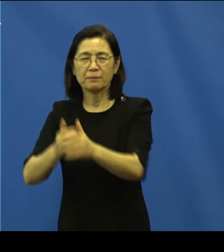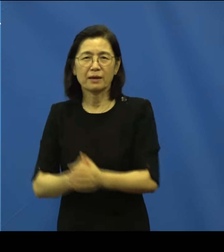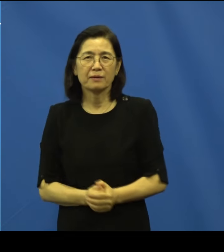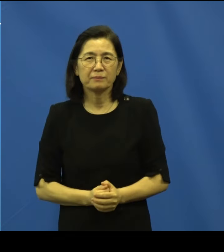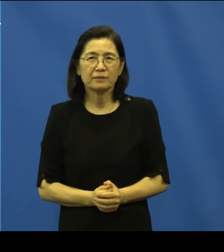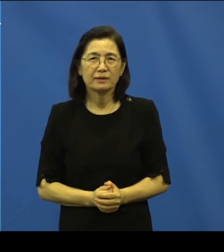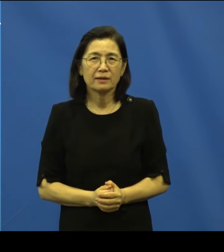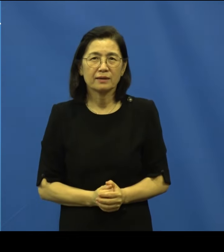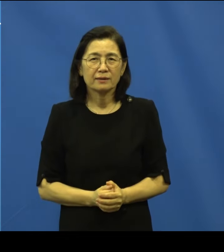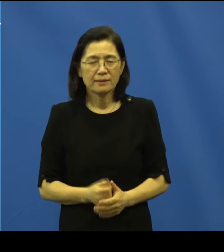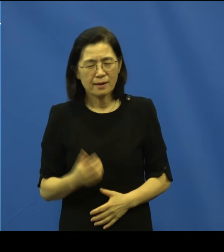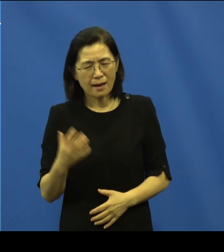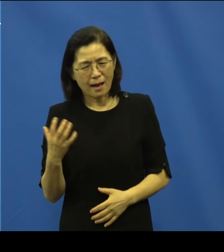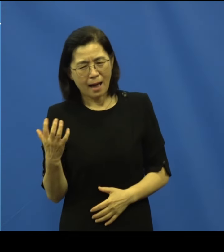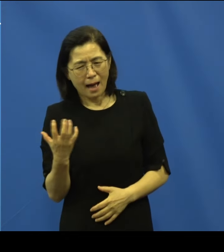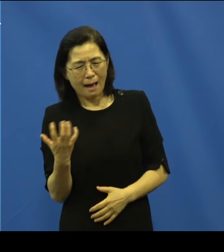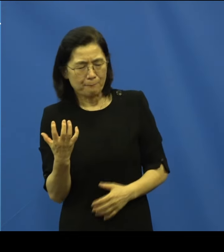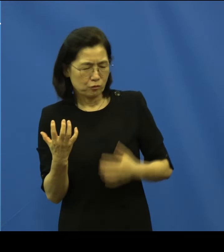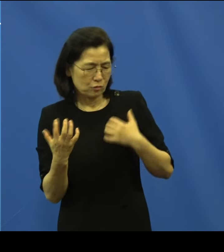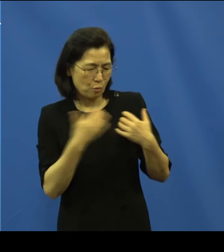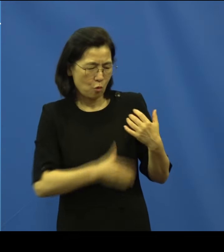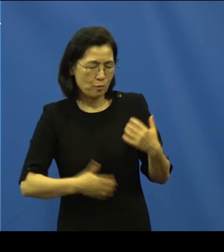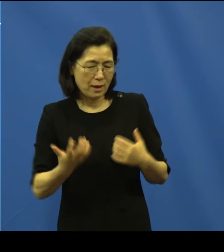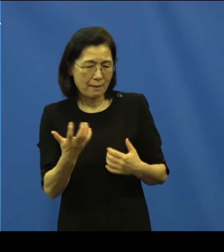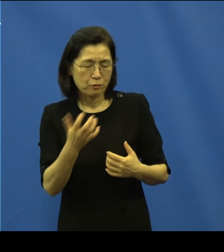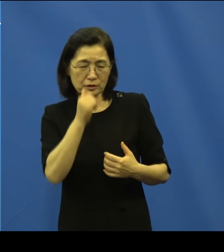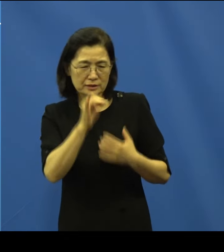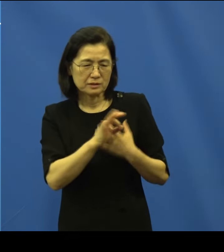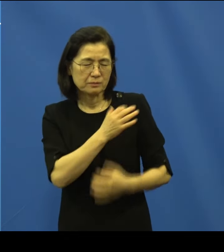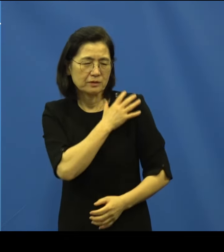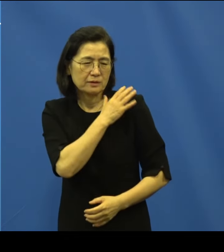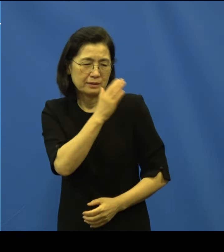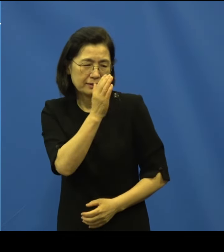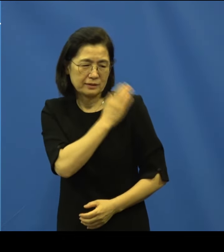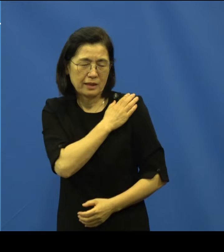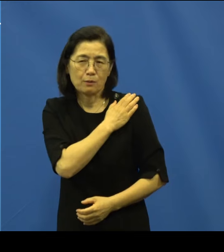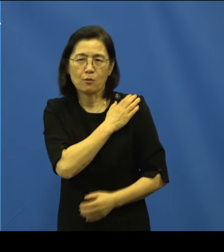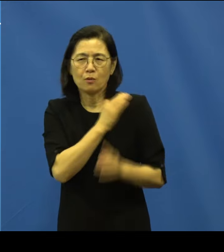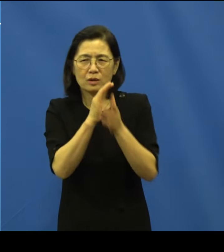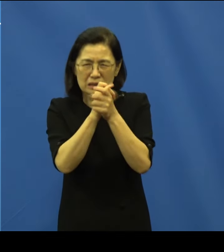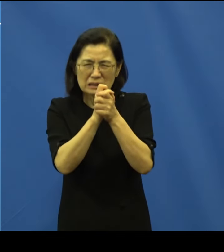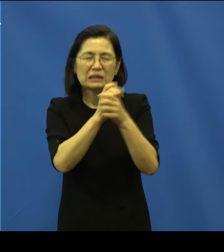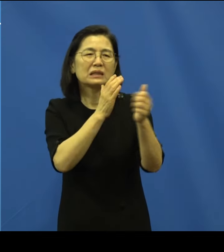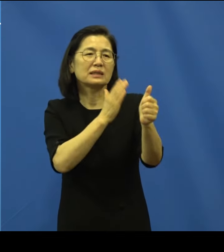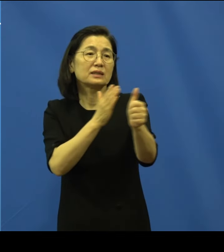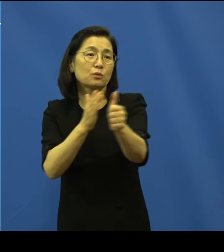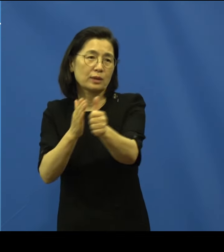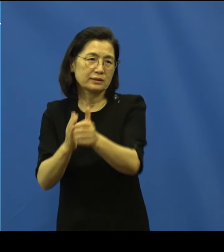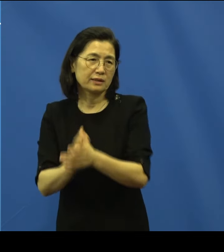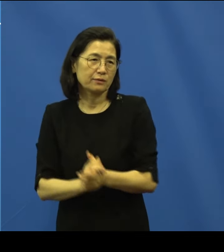여러분 아픈 게 있으면 아픈 부위에 손을 대고 기도도 하세요. 여러분,